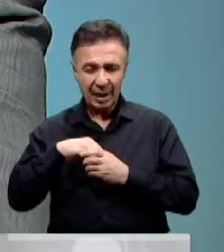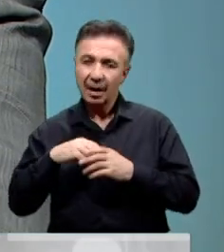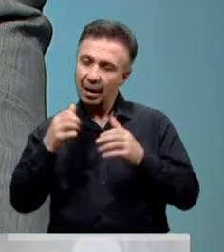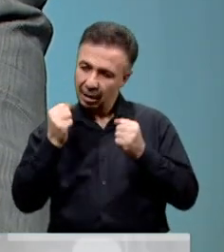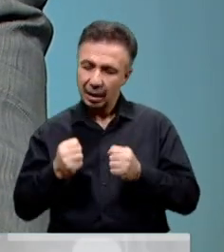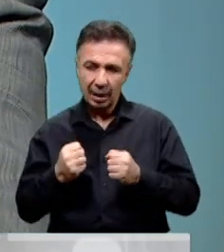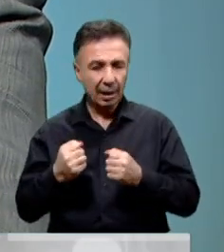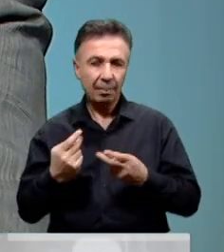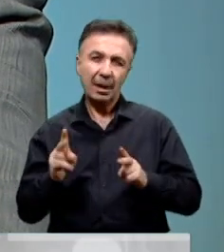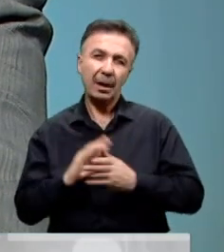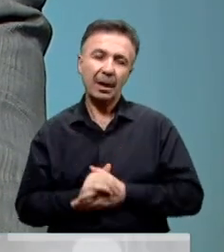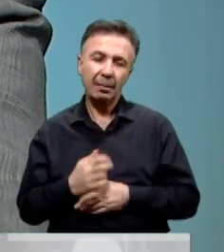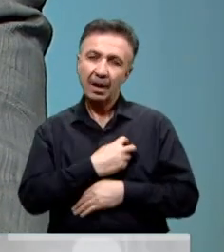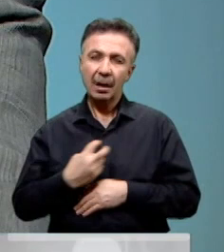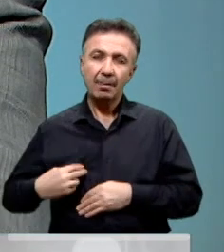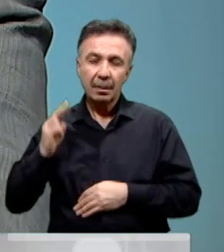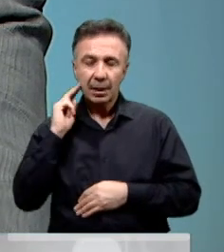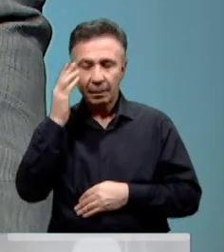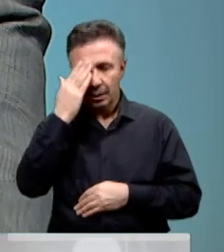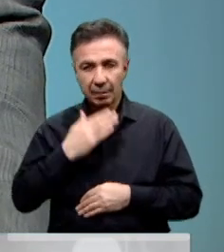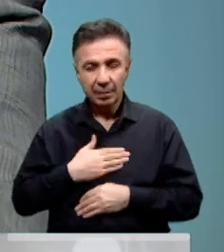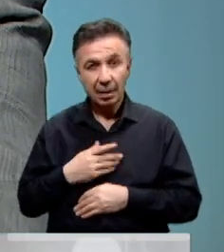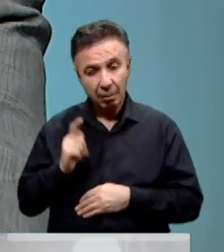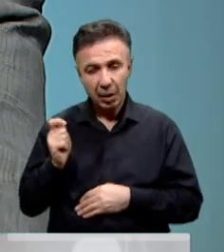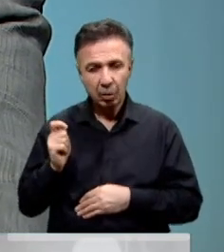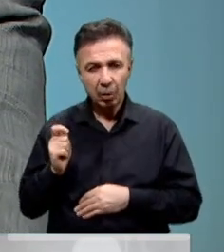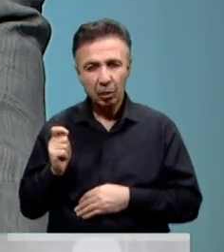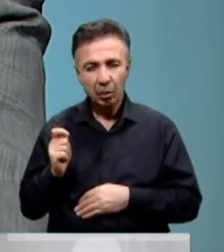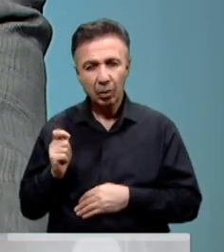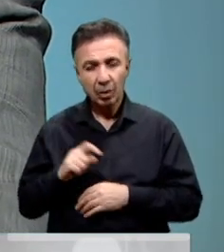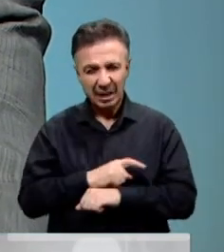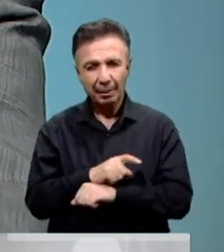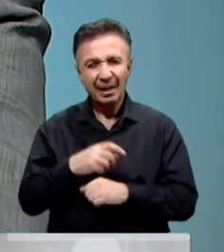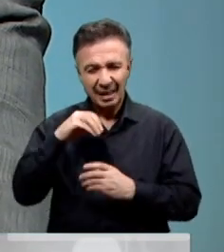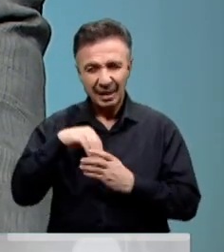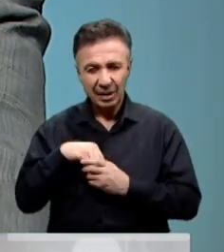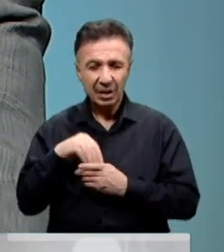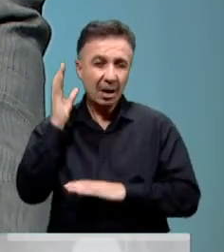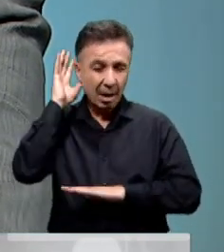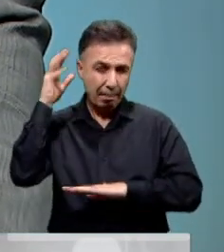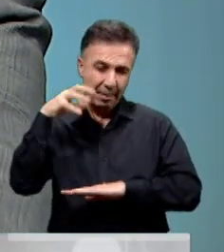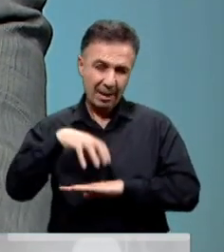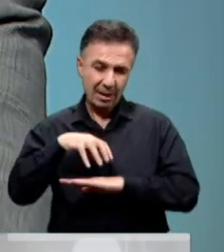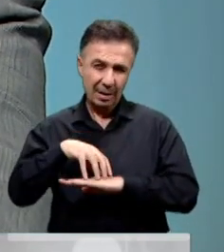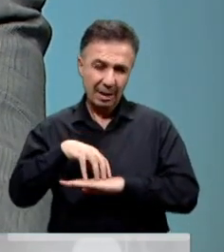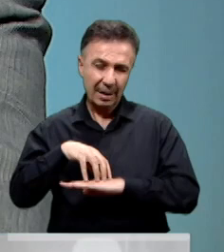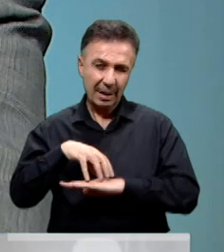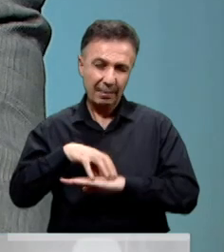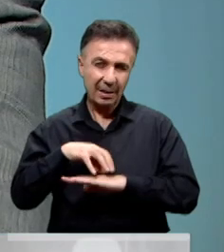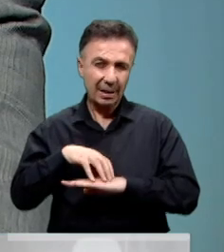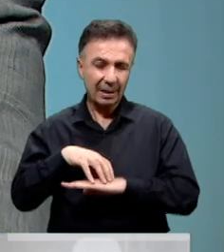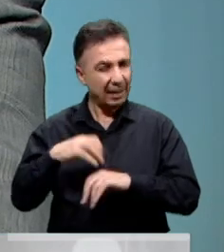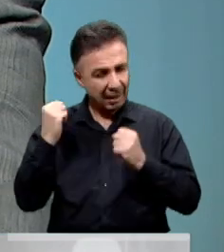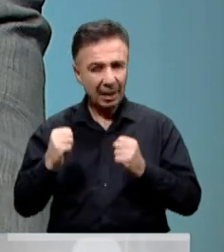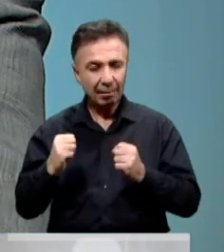zamanında zaruri durumlar için mescitten geçilmesine bir cevaz verilmiştir. Demek ki